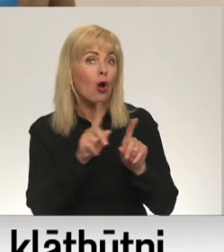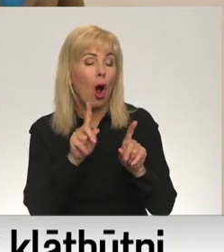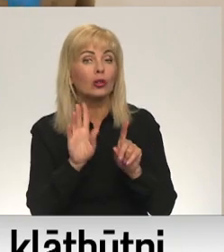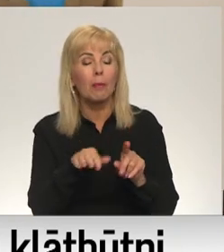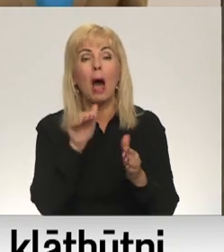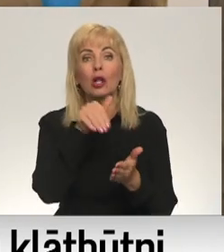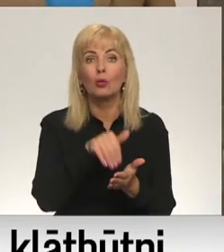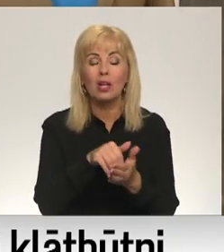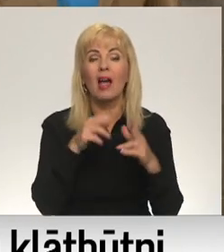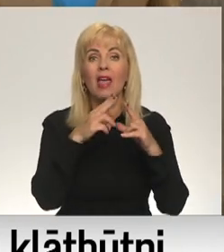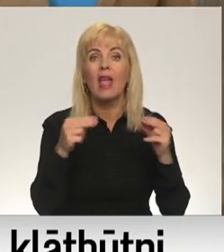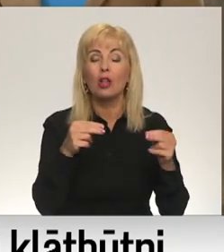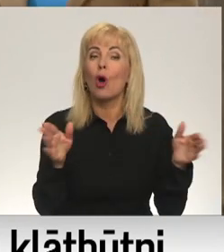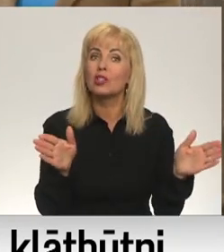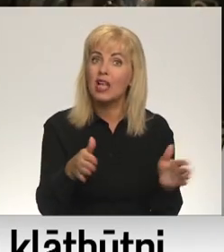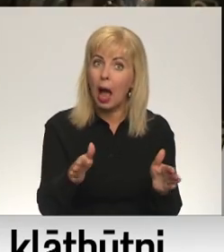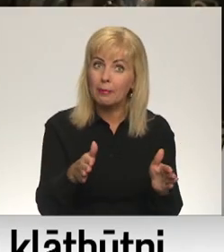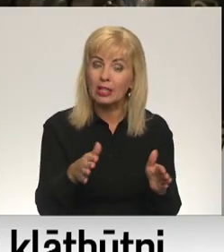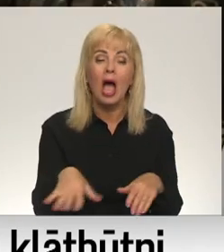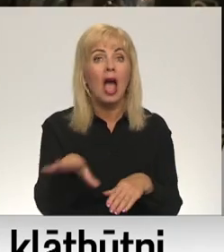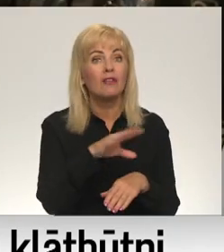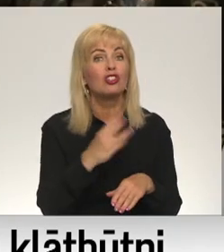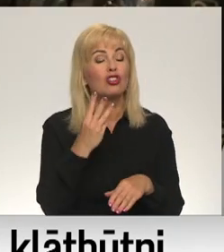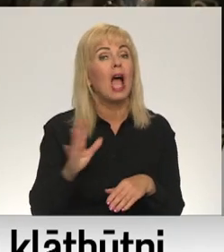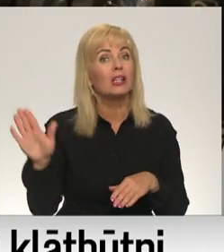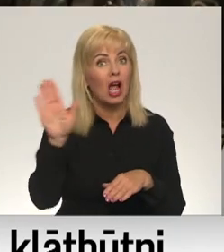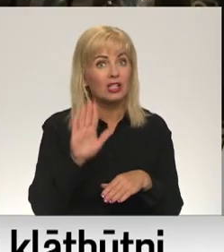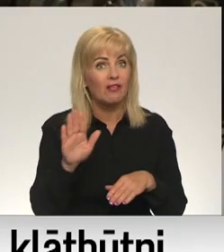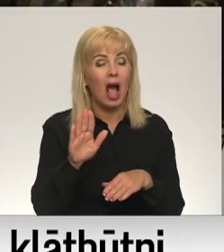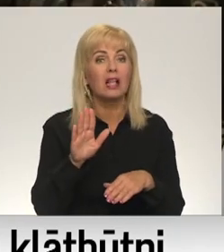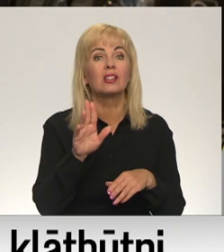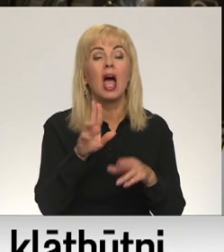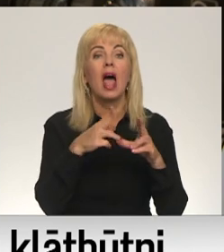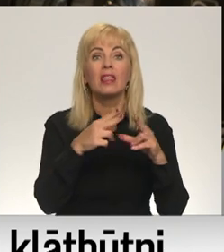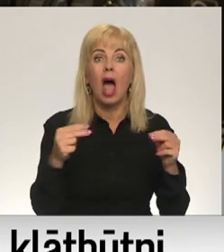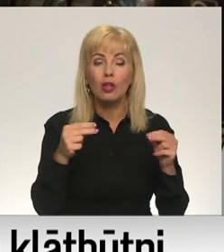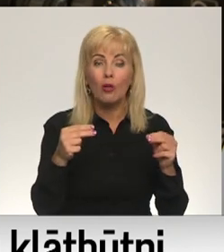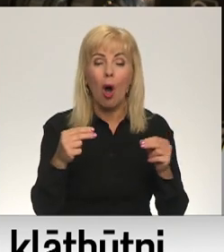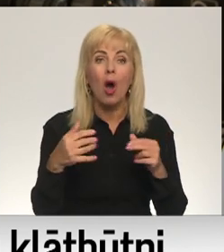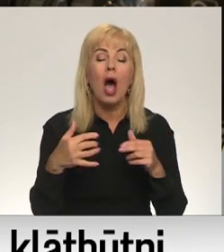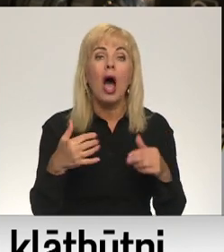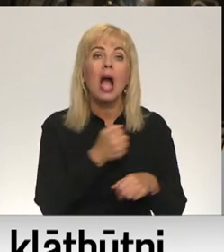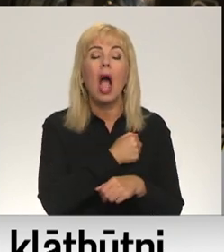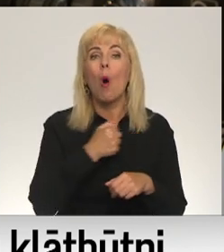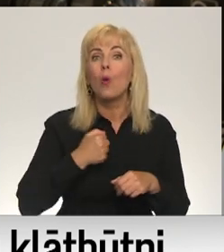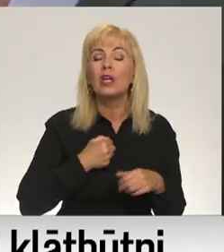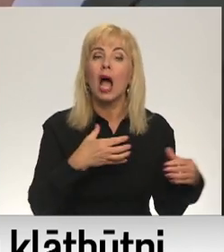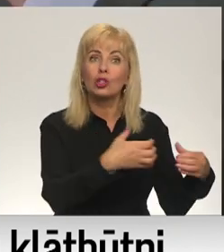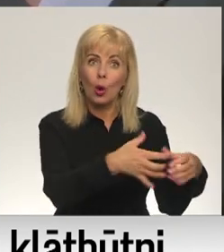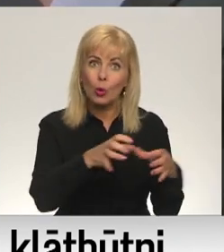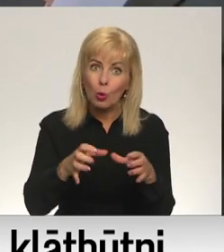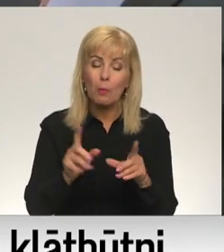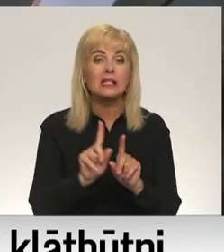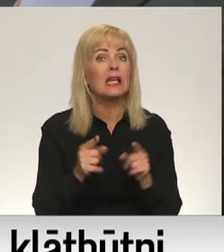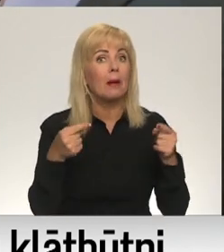NATO samitam. Pat labēn visās četrās valstīs atrodas NATO kaujas grupas, taču NATO samitā mērķis ir panākt,